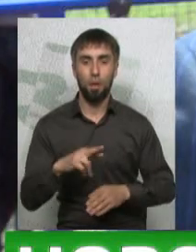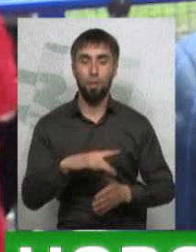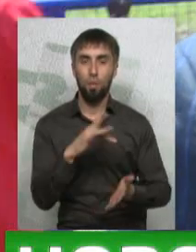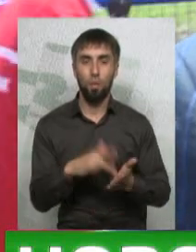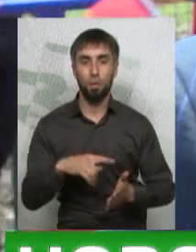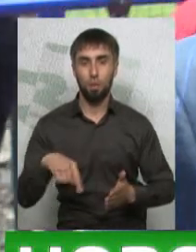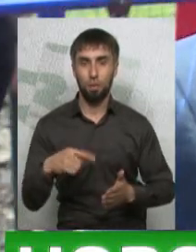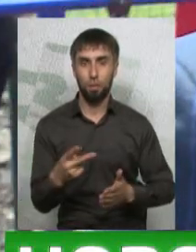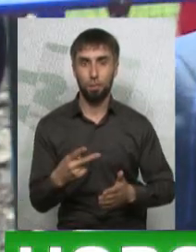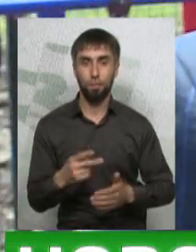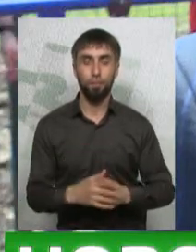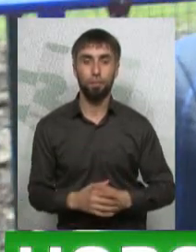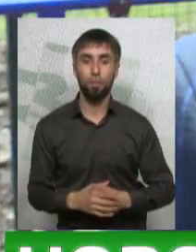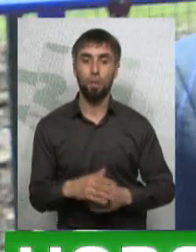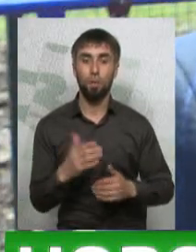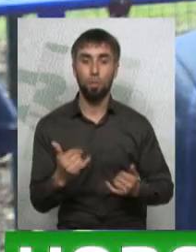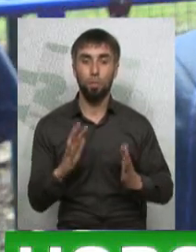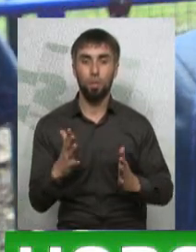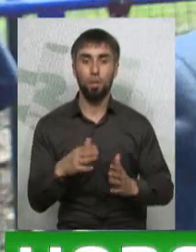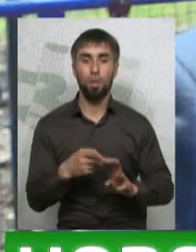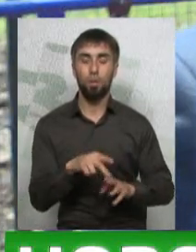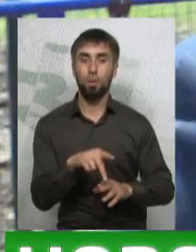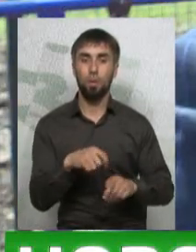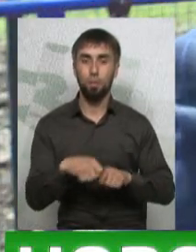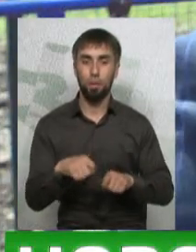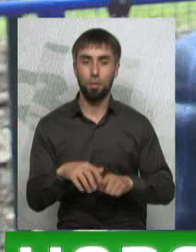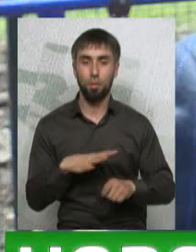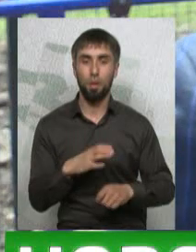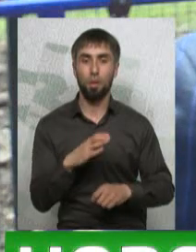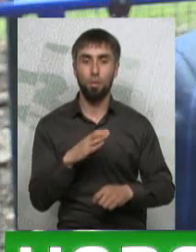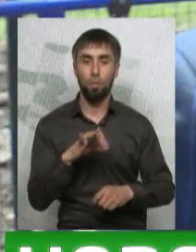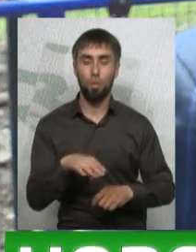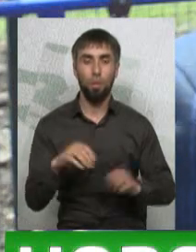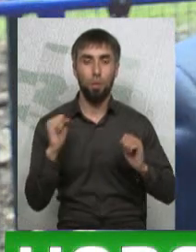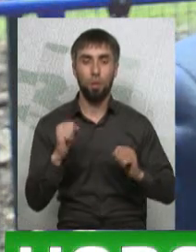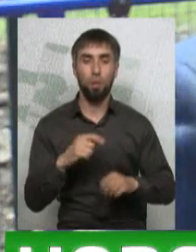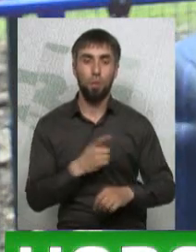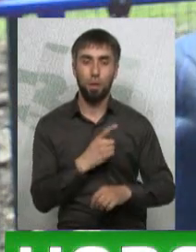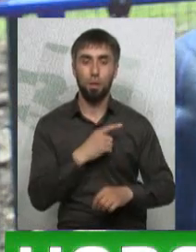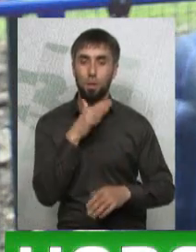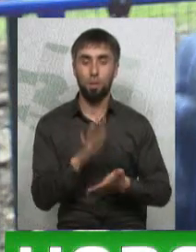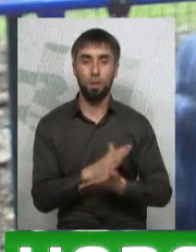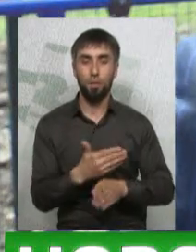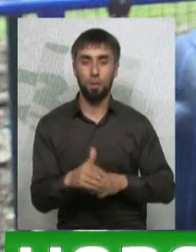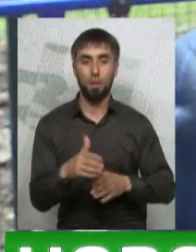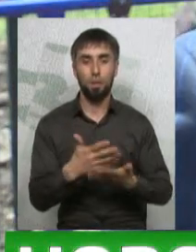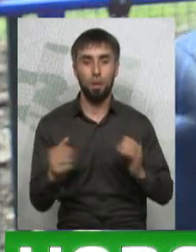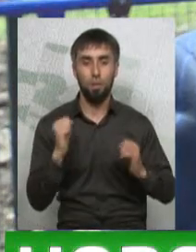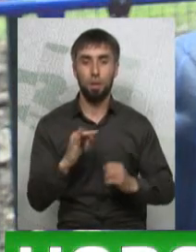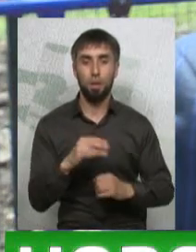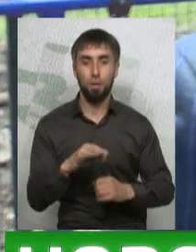города Карабулак. То есть в данном случае партнером выступает и спортмастер, который бесплатно выделил сами спортивный